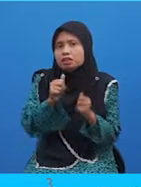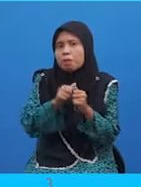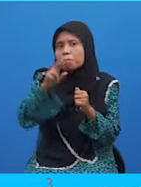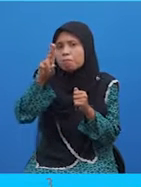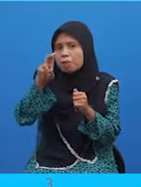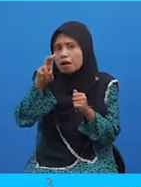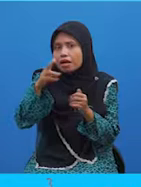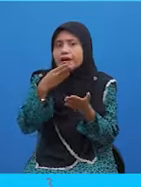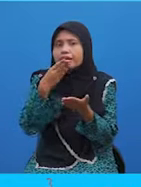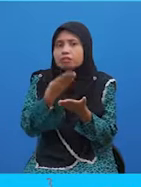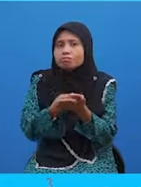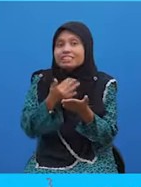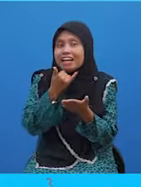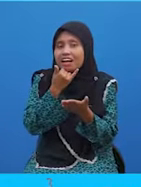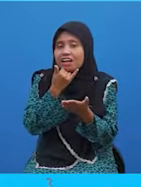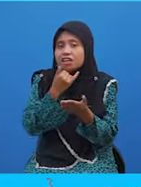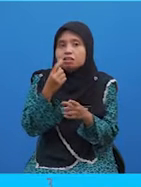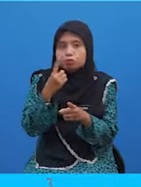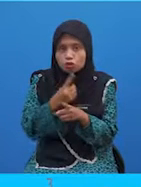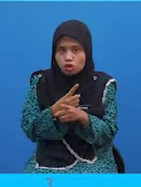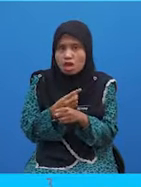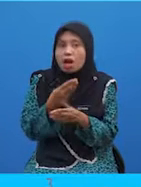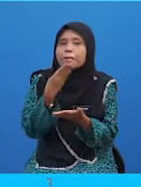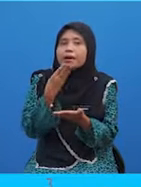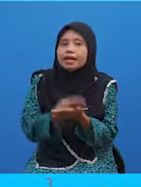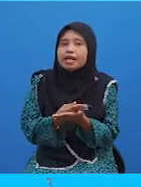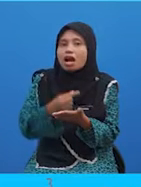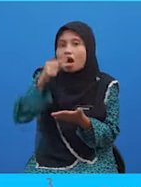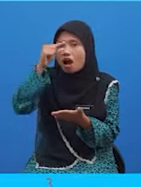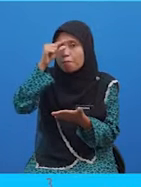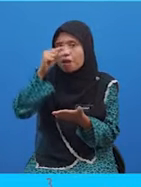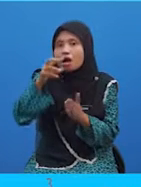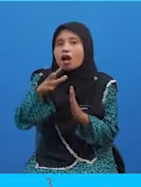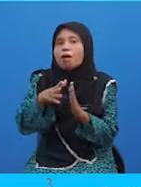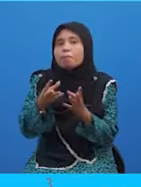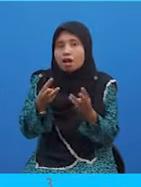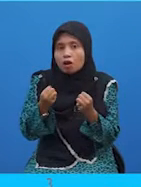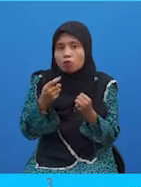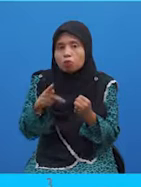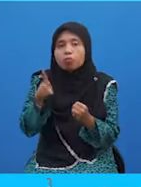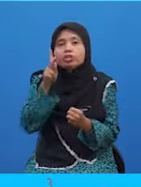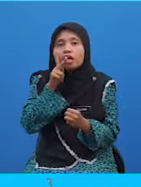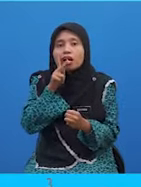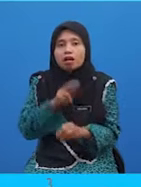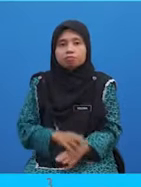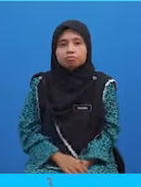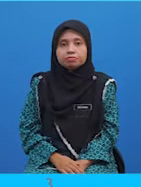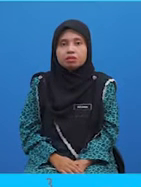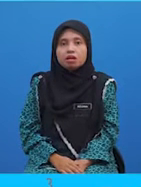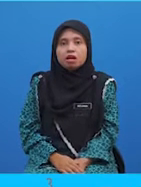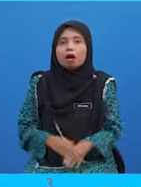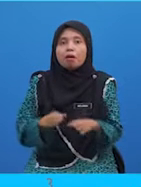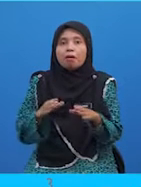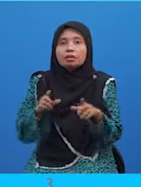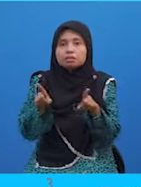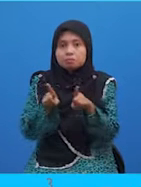salah. Pembetulannya ialah baik dipasangkan dengan mahupun. Kata hubung